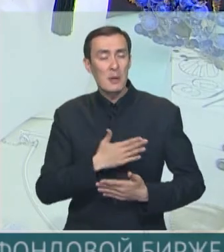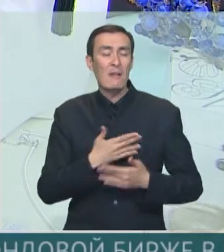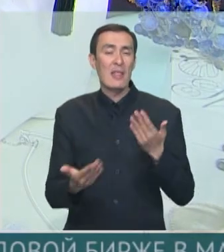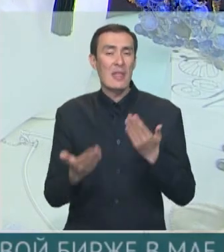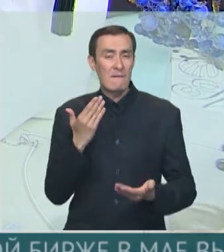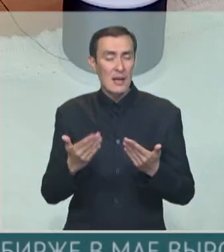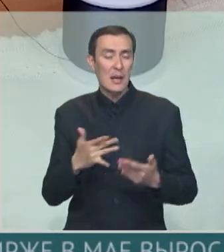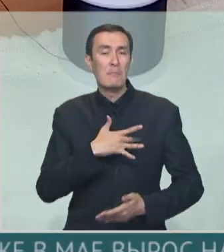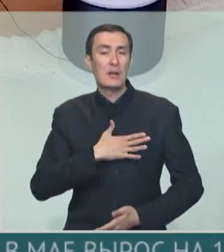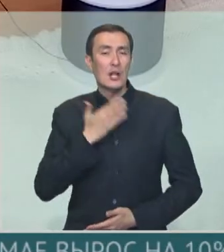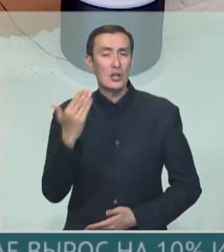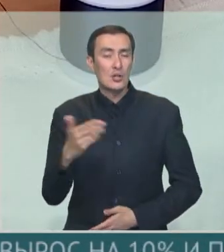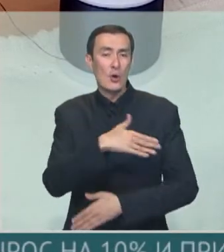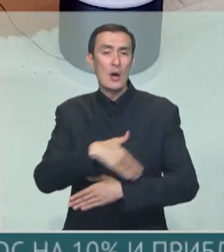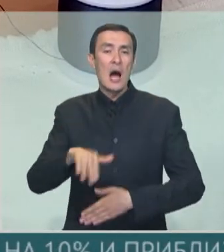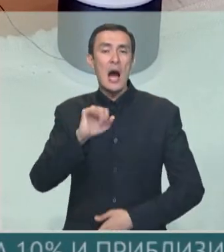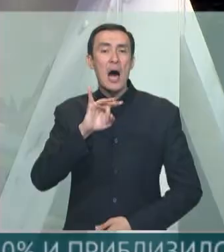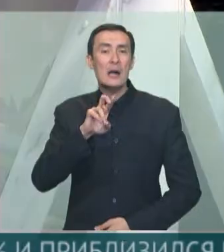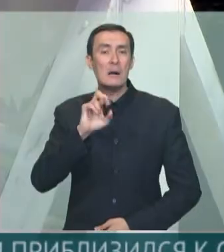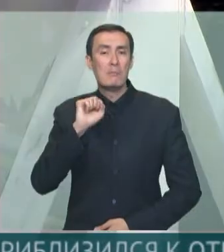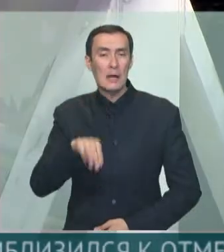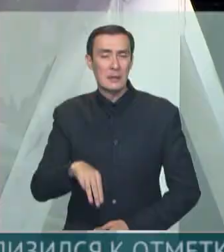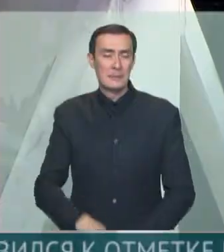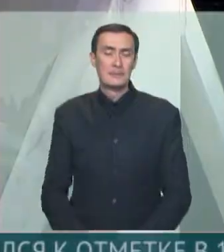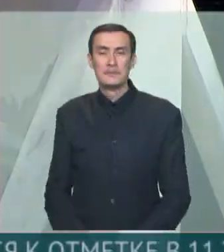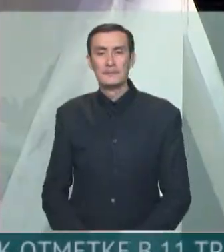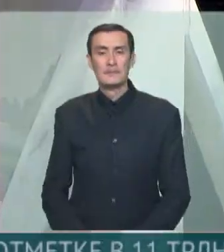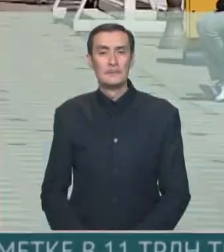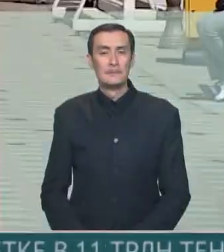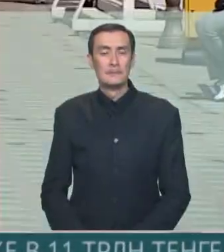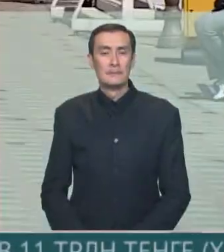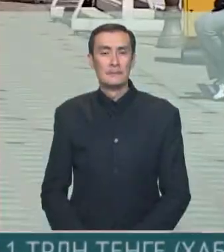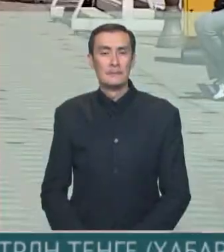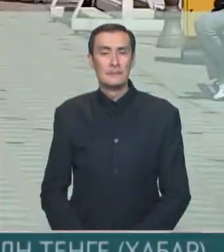наверное, все же принадлежит Арбату. Камила Тастанбекова, Серик Конурбаев, Хабар.